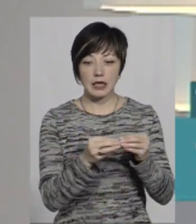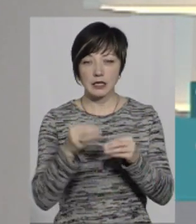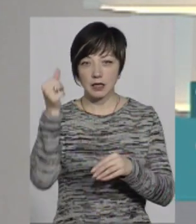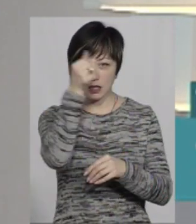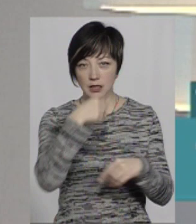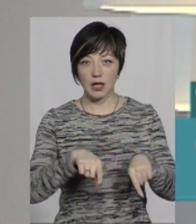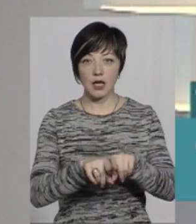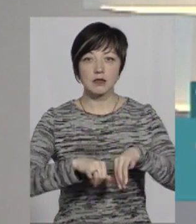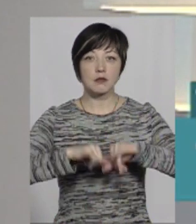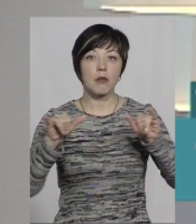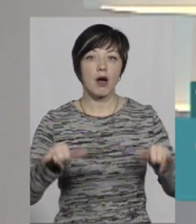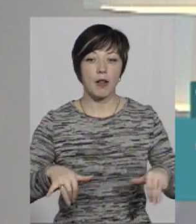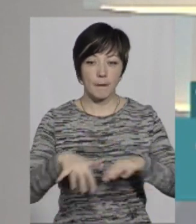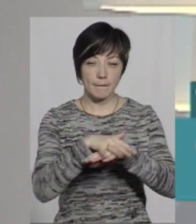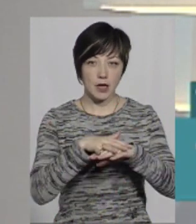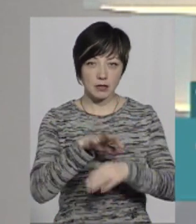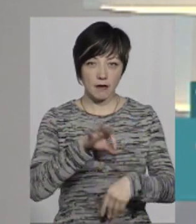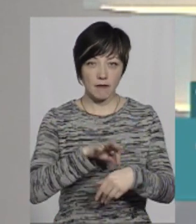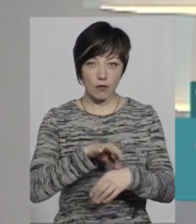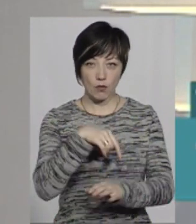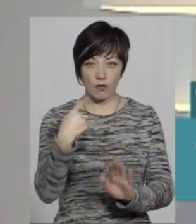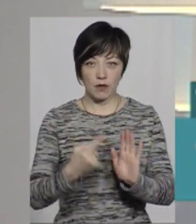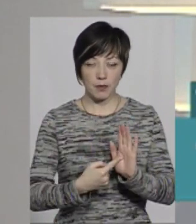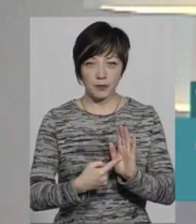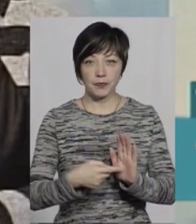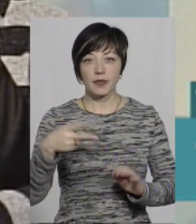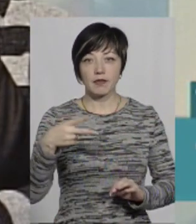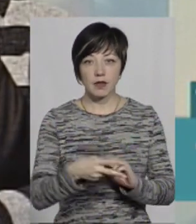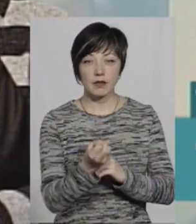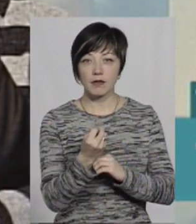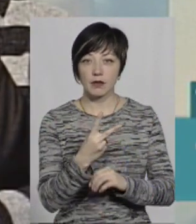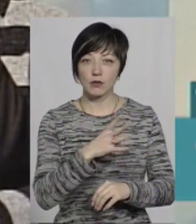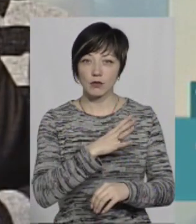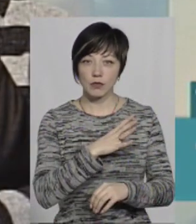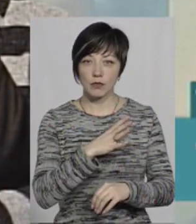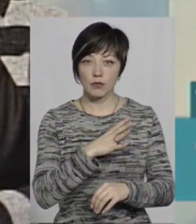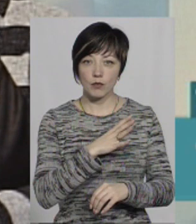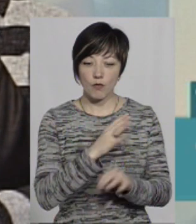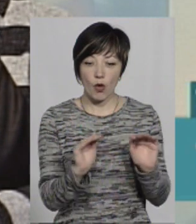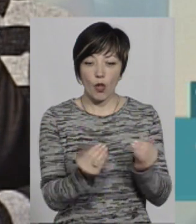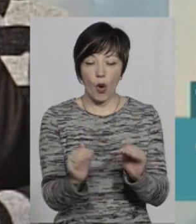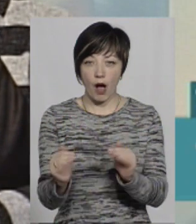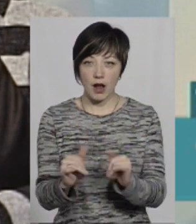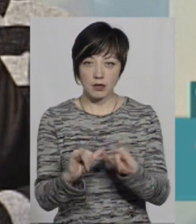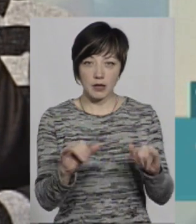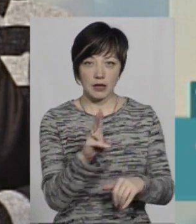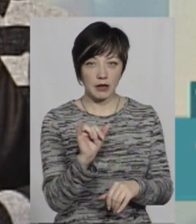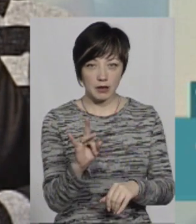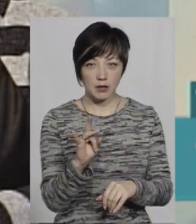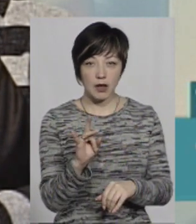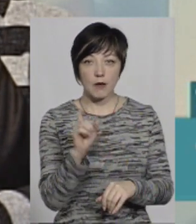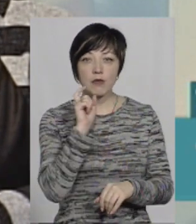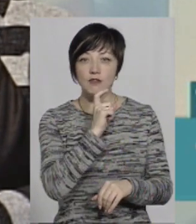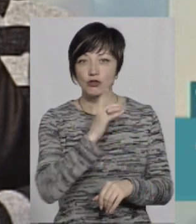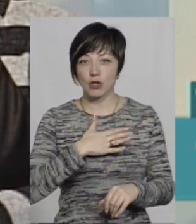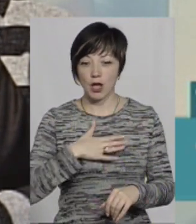десятиліть отакі спалахи настільки масові захворювань на кір? Ну, у 2012-му був такий локальний спалах кору в